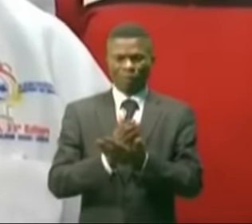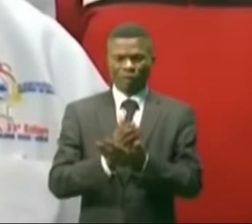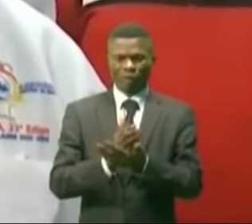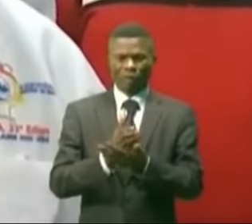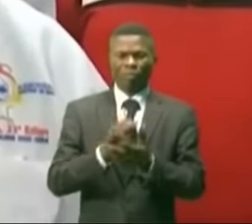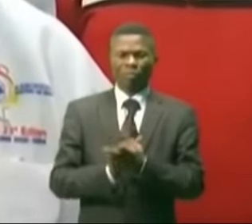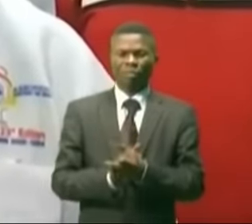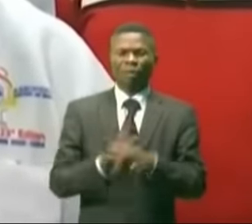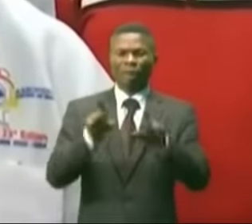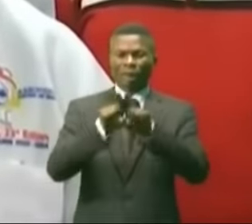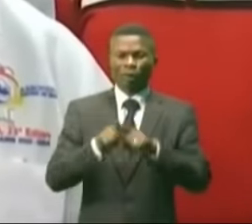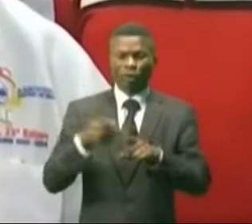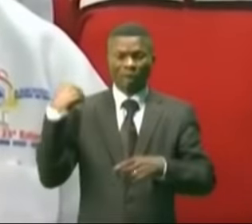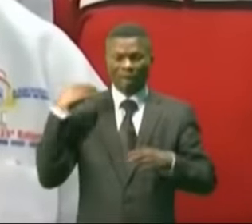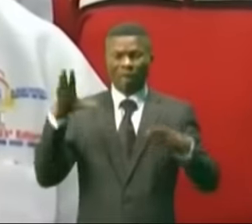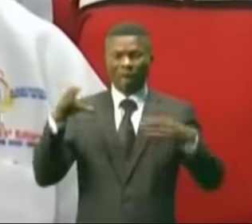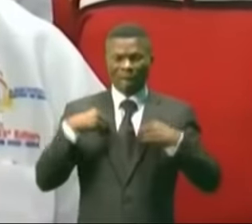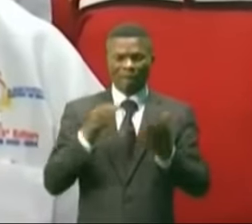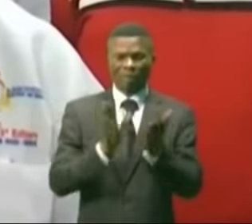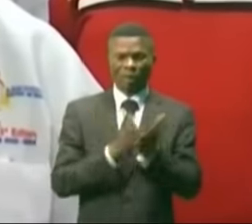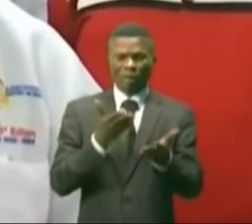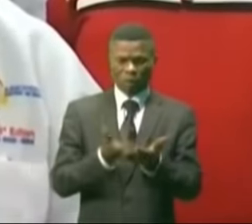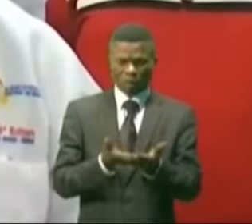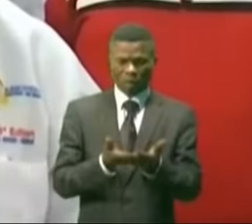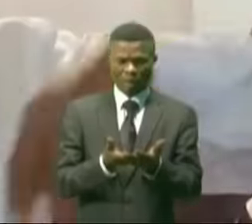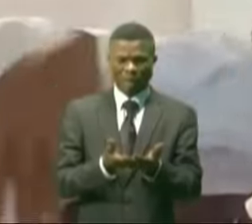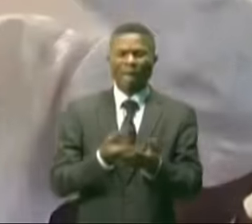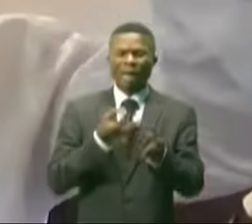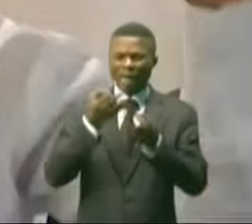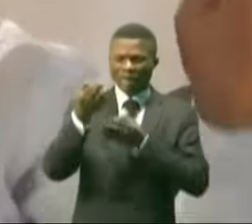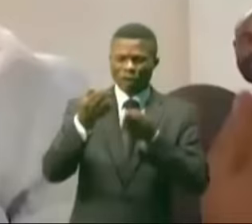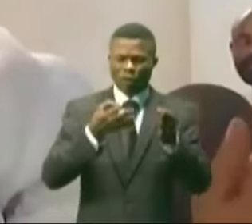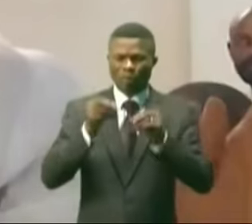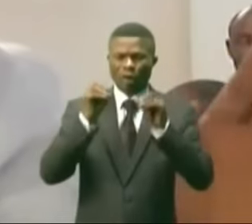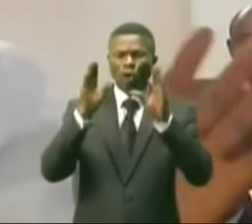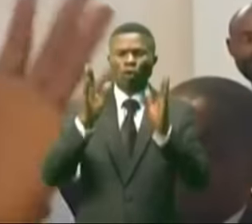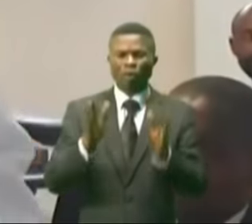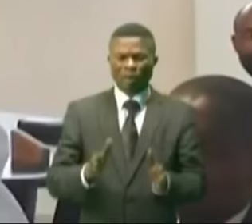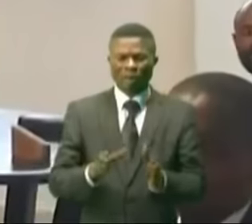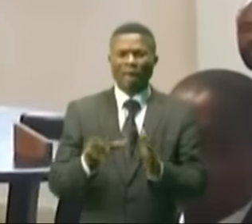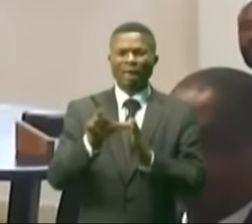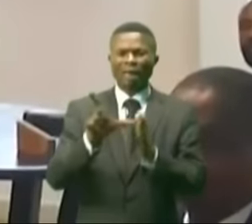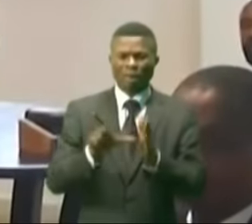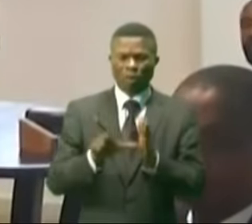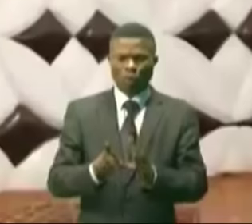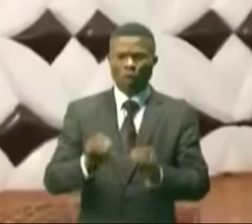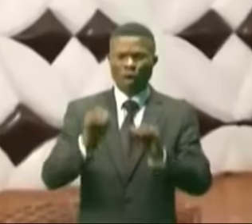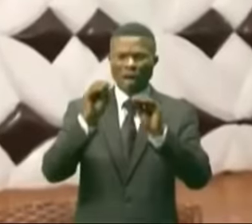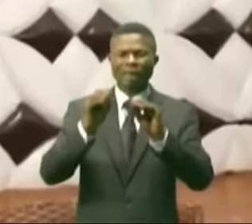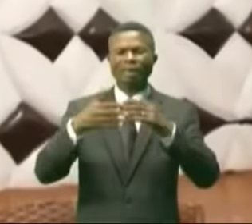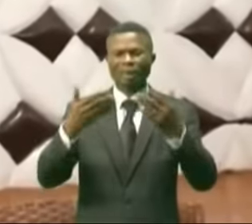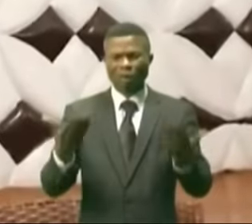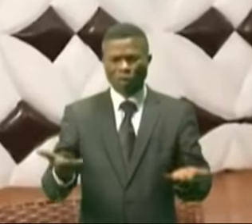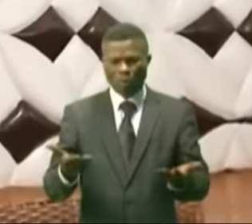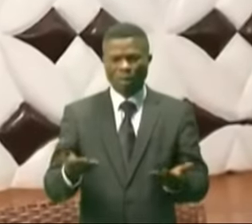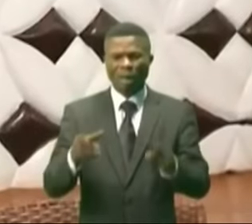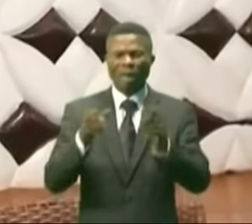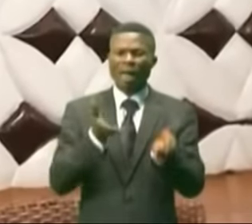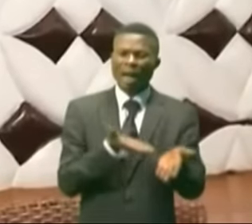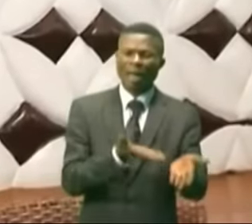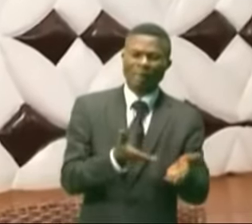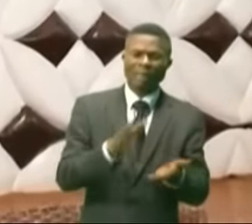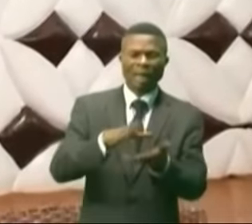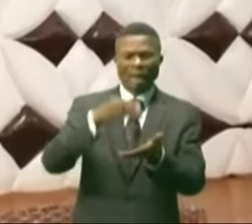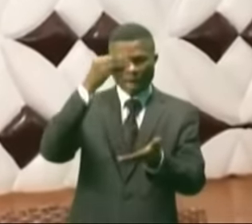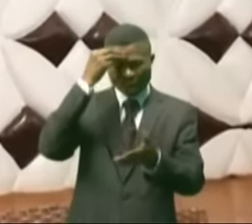les détruire ce secteur-là, pas de multiples tracasseries. À la même occasion, ce cadre de la SONEPA, district du Béni,